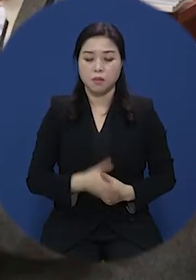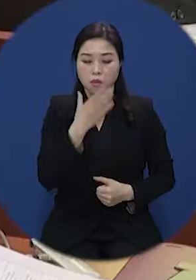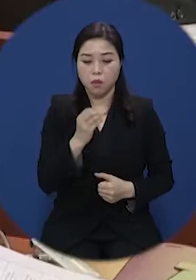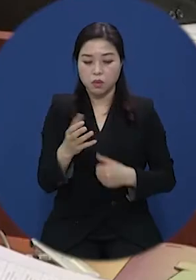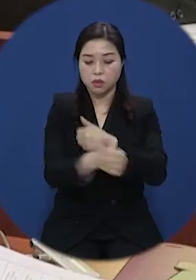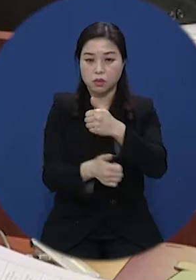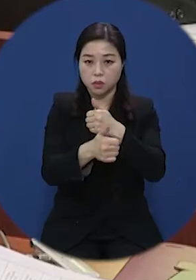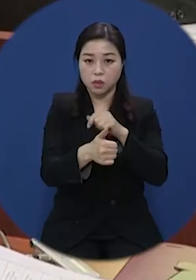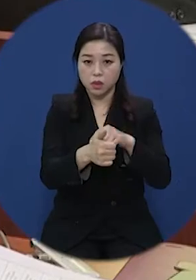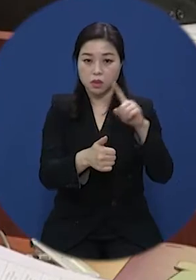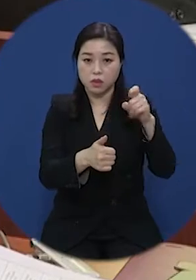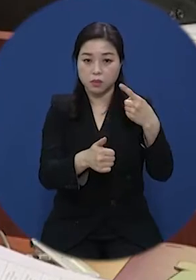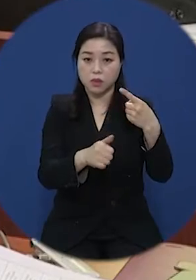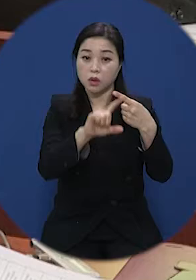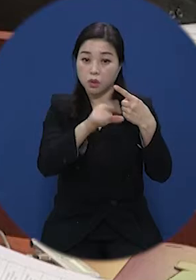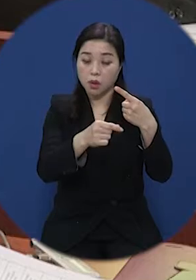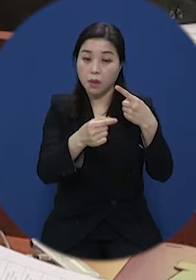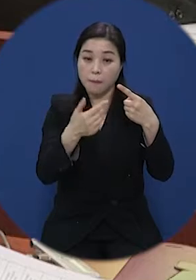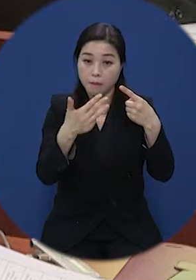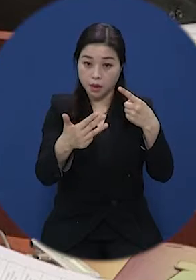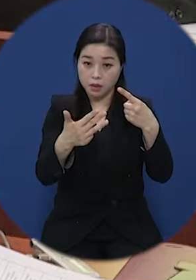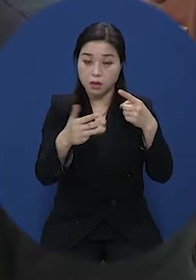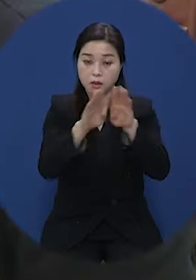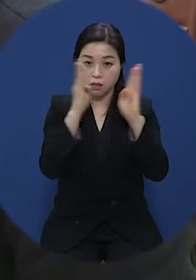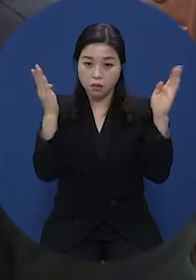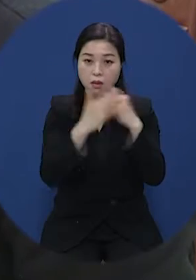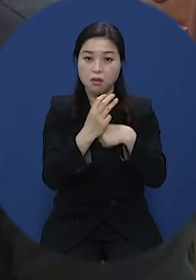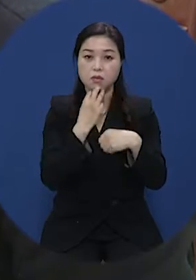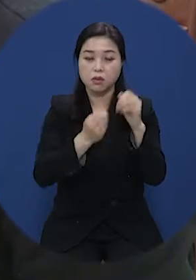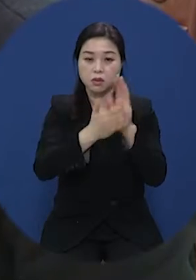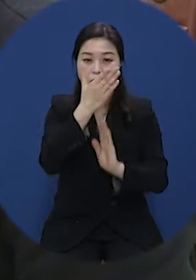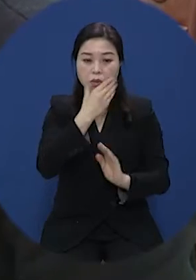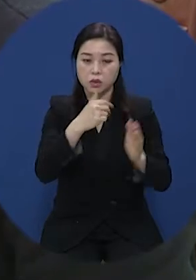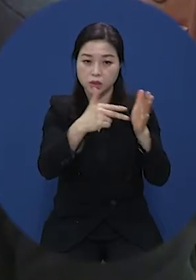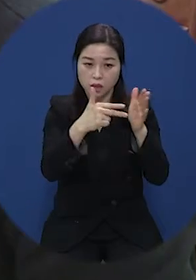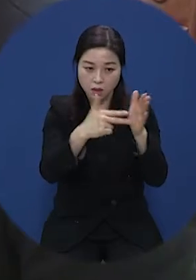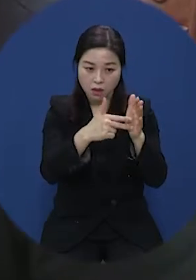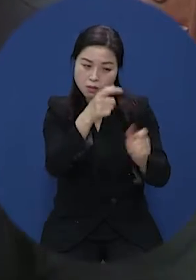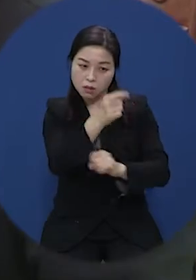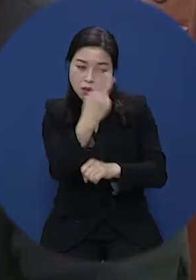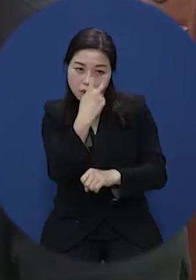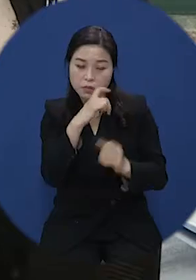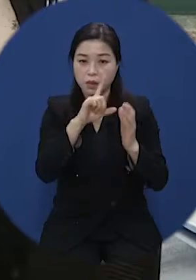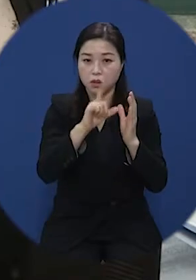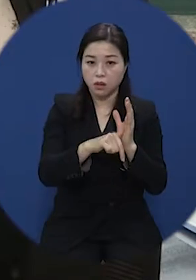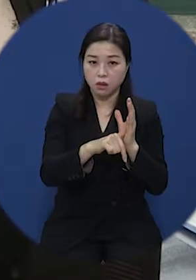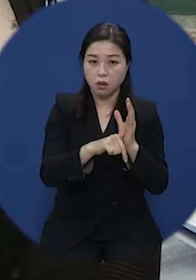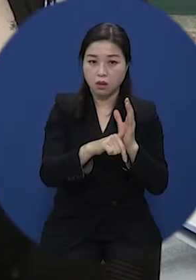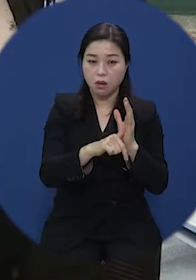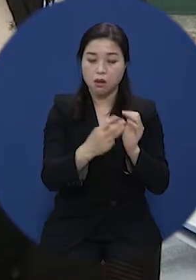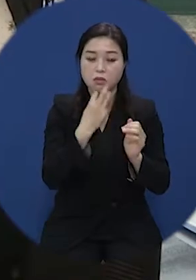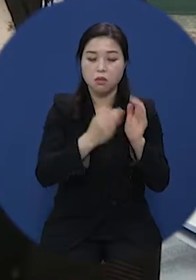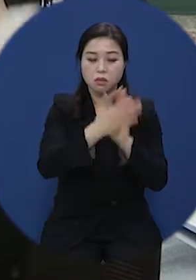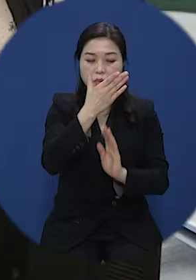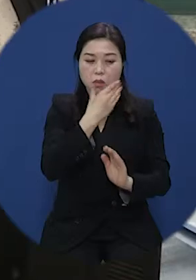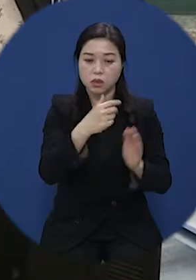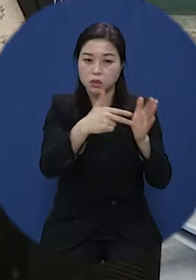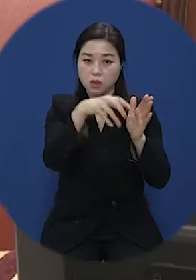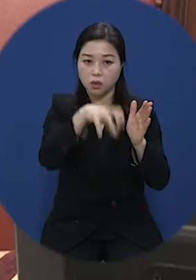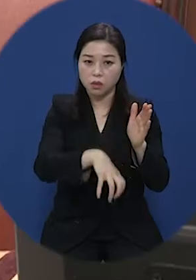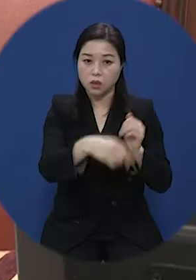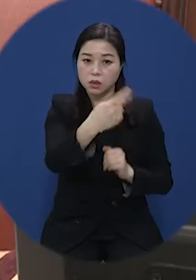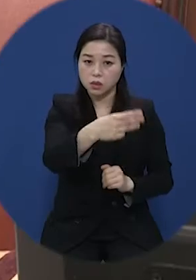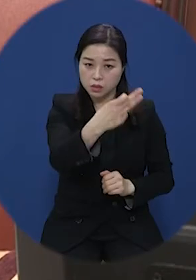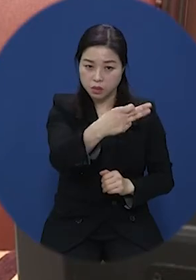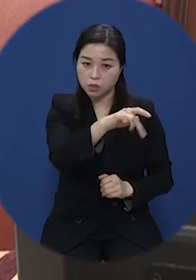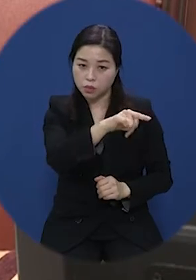보건복지위원회는 11월 8일 열린 서울시 복지재단 소관 행정사무감사에서 서울시 복지재단이 지난